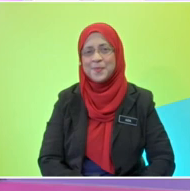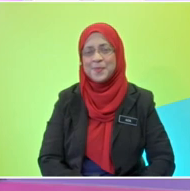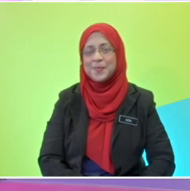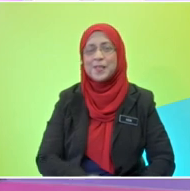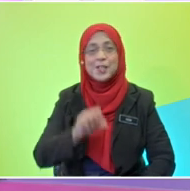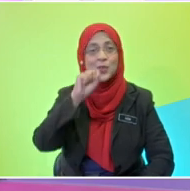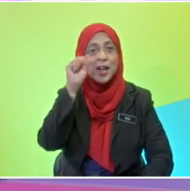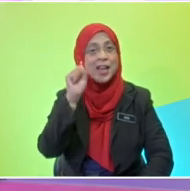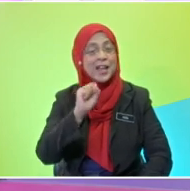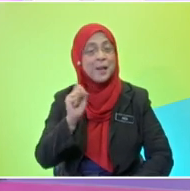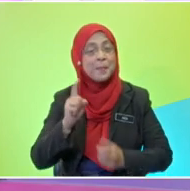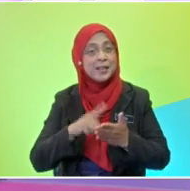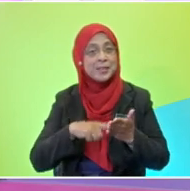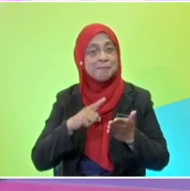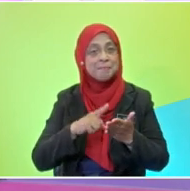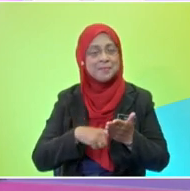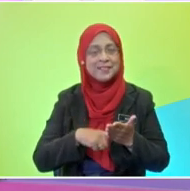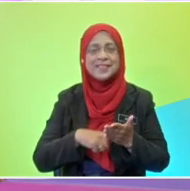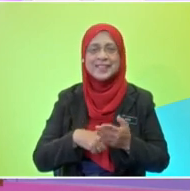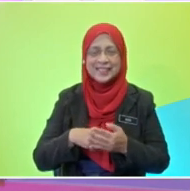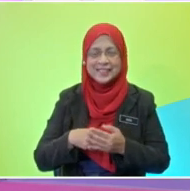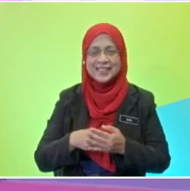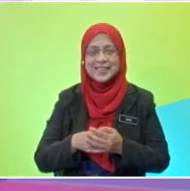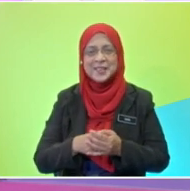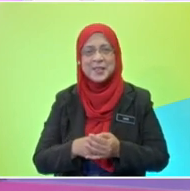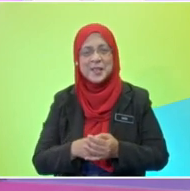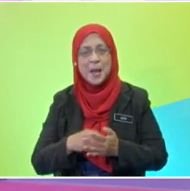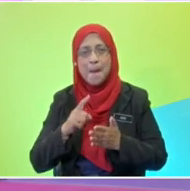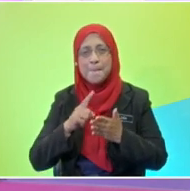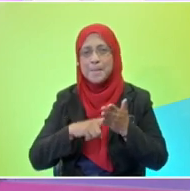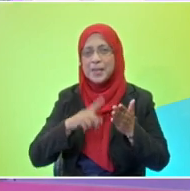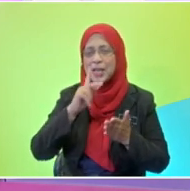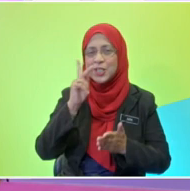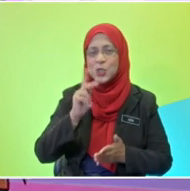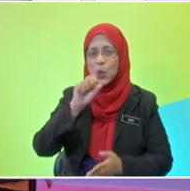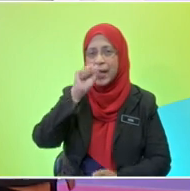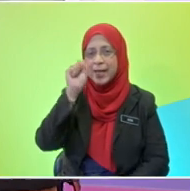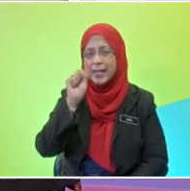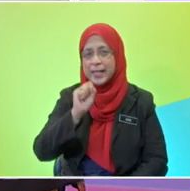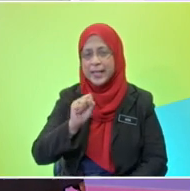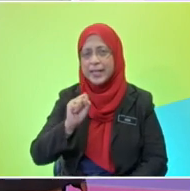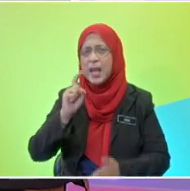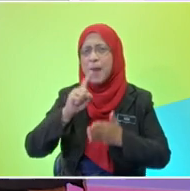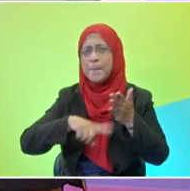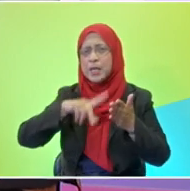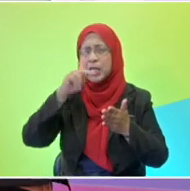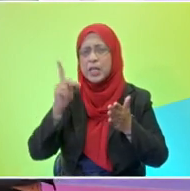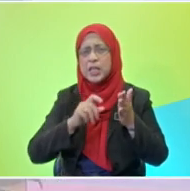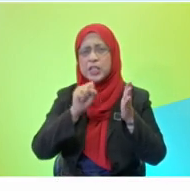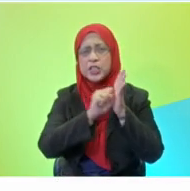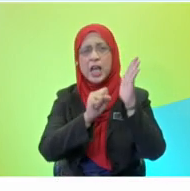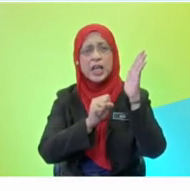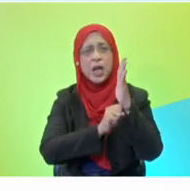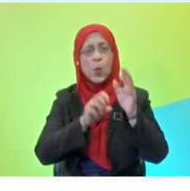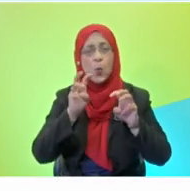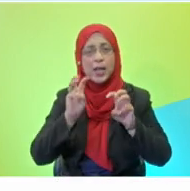nih begini Kak murid-murid Oke Apakah syarat wajib mengeluarkan